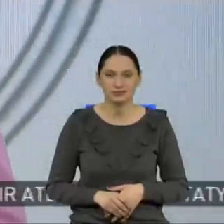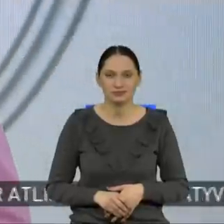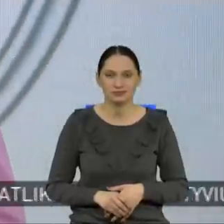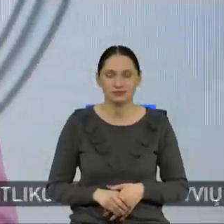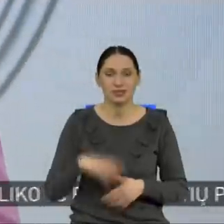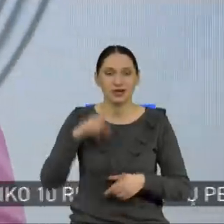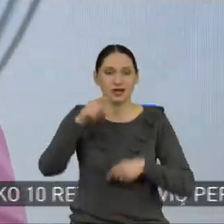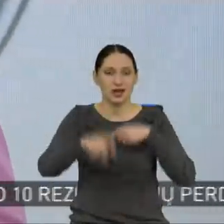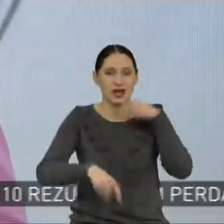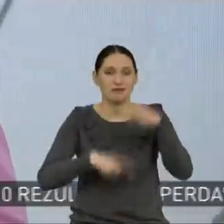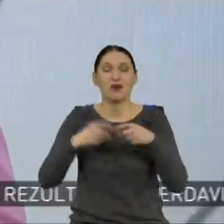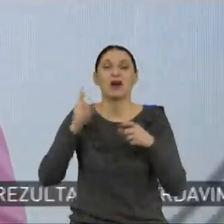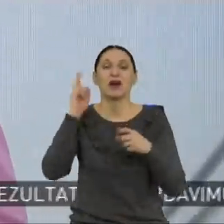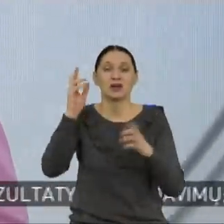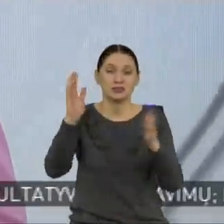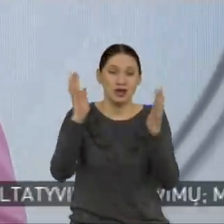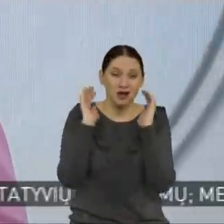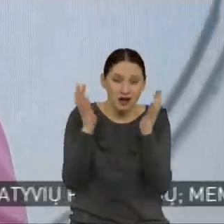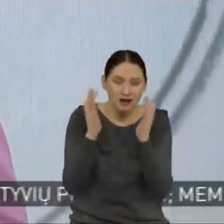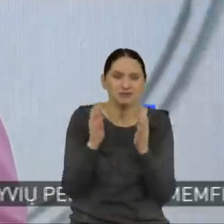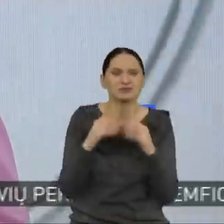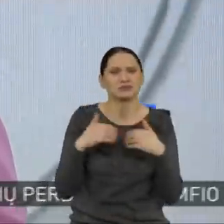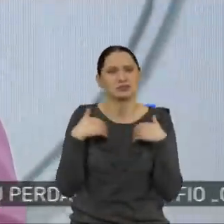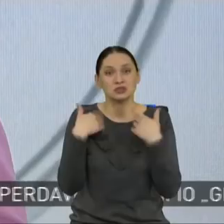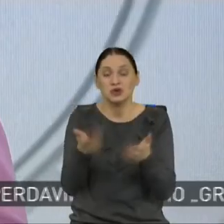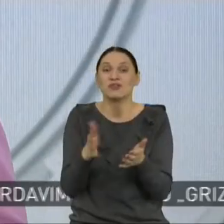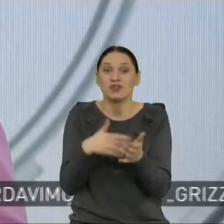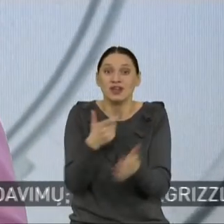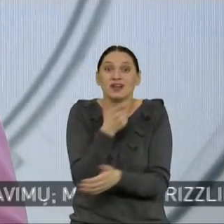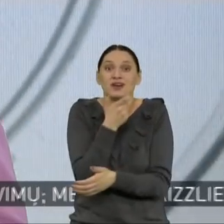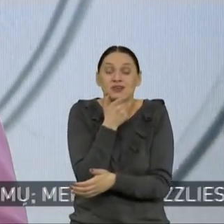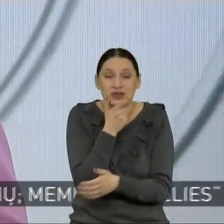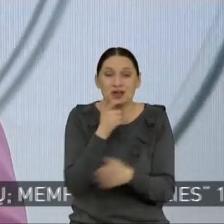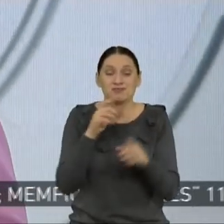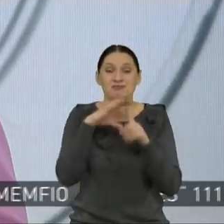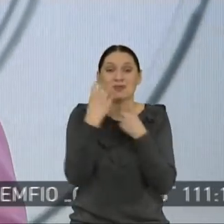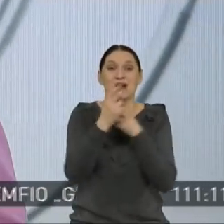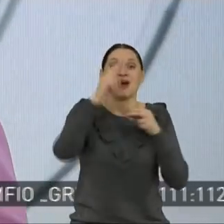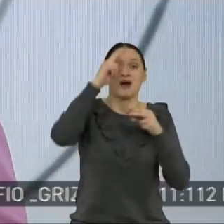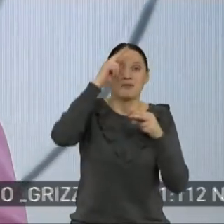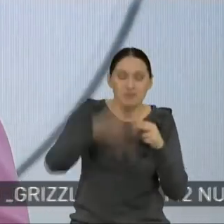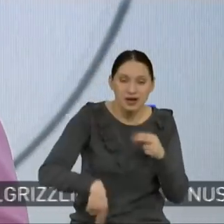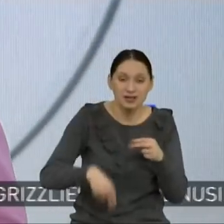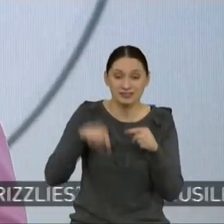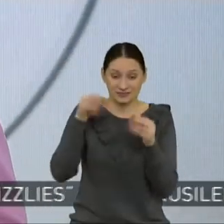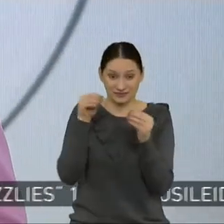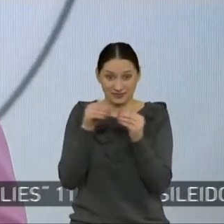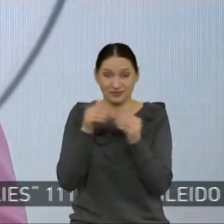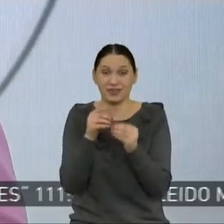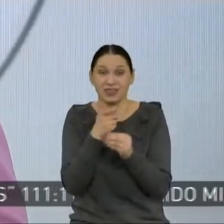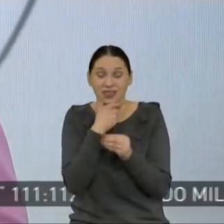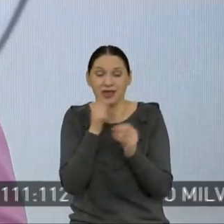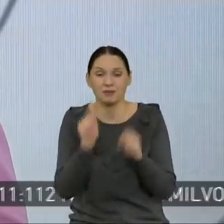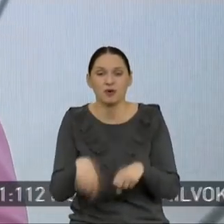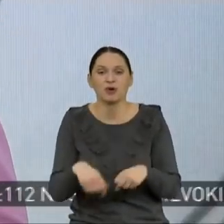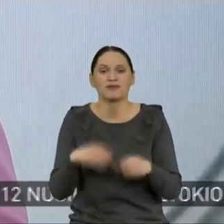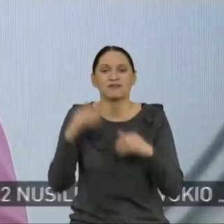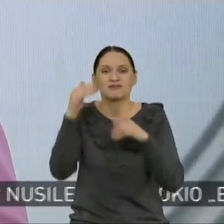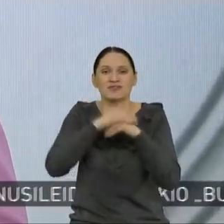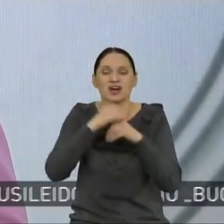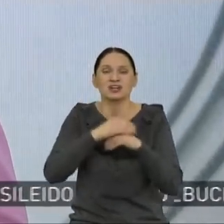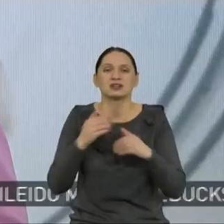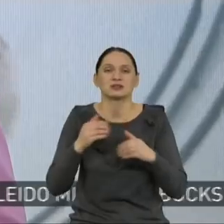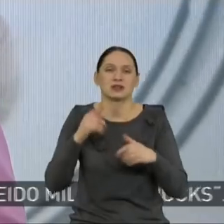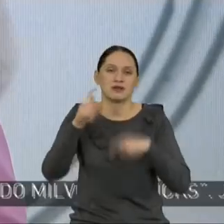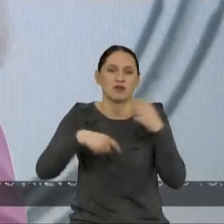Lengvosios atletikos gerbėjus ragino neperjungti kanalo. Iškart po panoramos LRT Plus kanale vakarinė Europos lengvosios atletikos